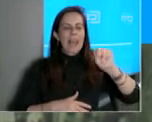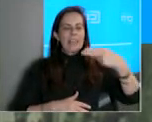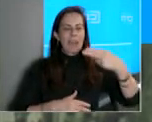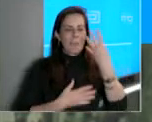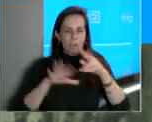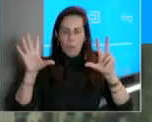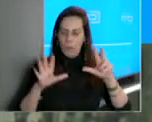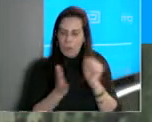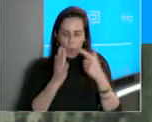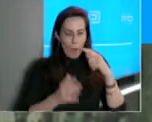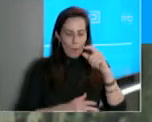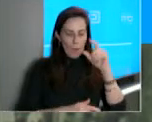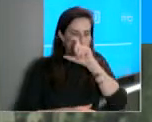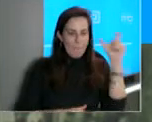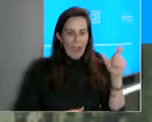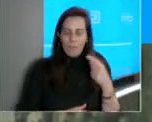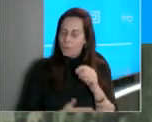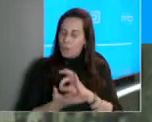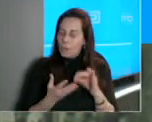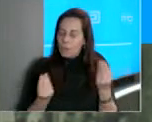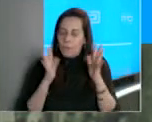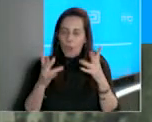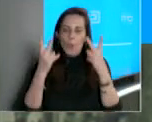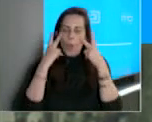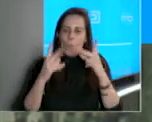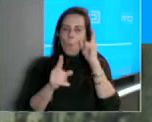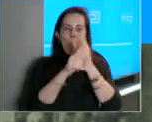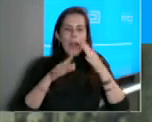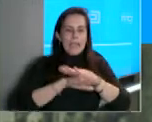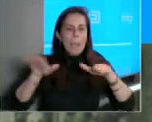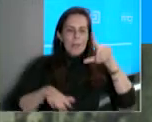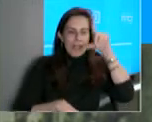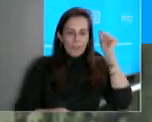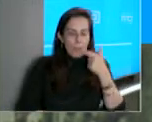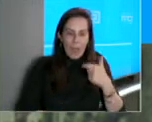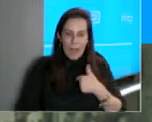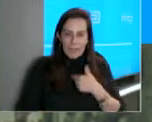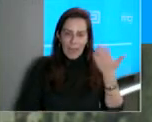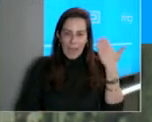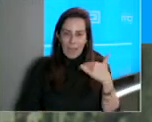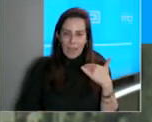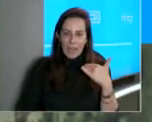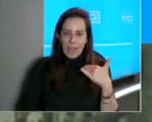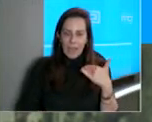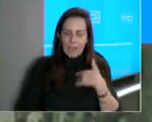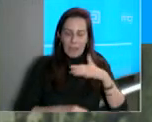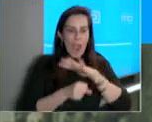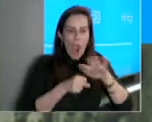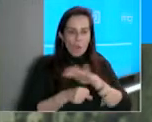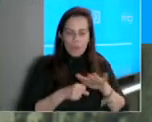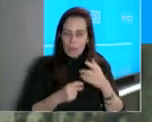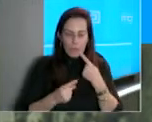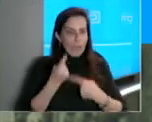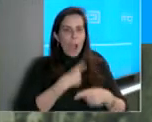ב-48, קרליבך כותב, מתאר את המראה הזוועתי שהוא ראה מול חוף תל אביב, ואומר, אני הייתי במחנות ההשמדה בגרמניה לפני